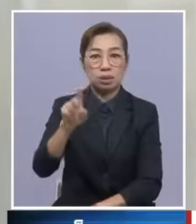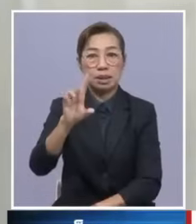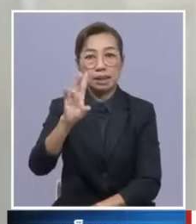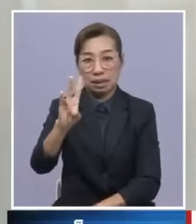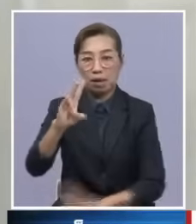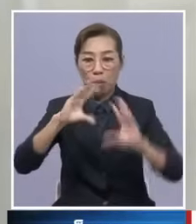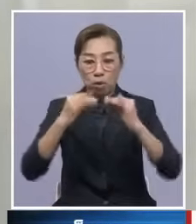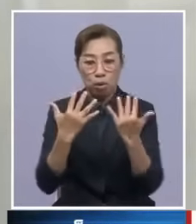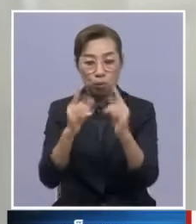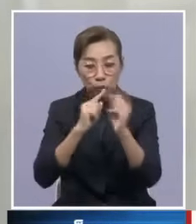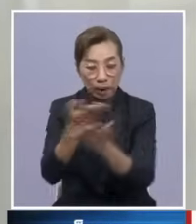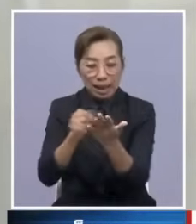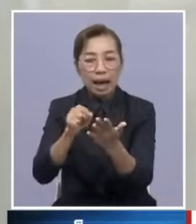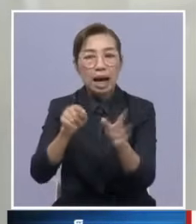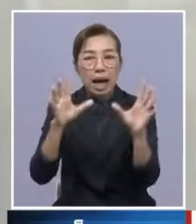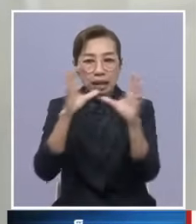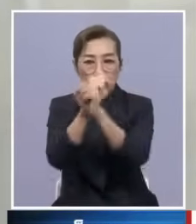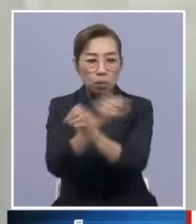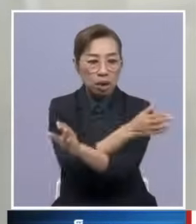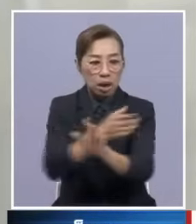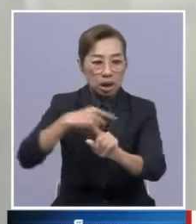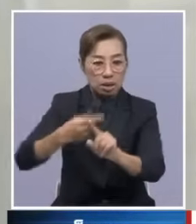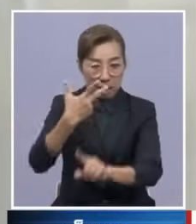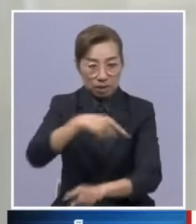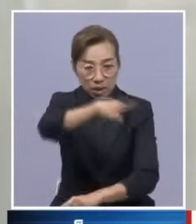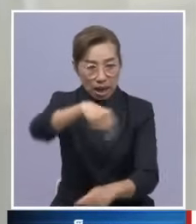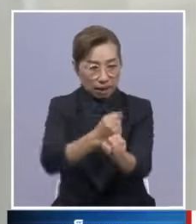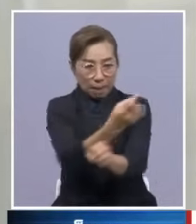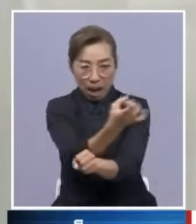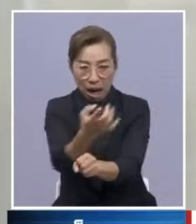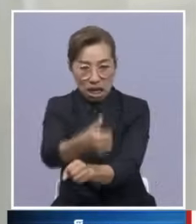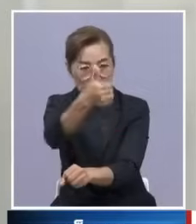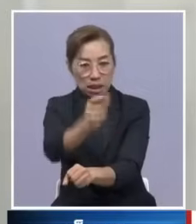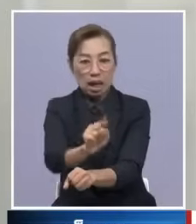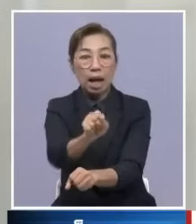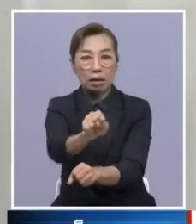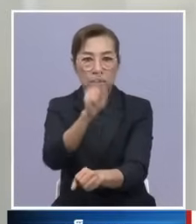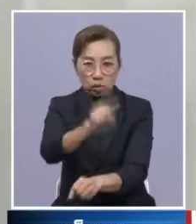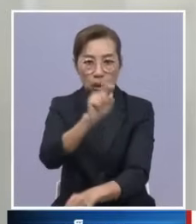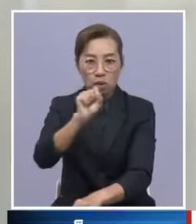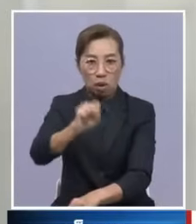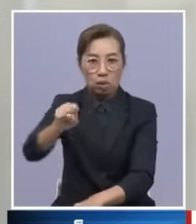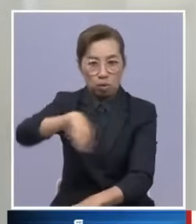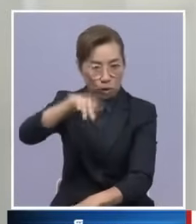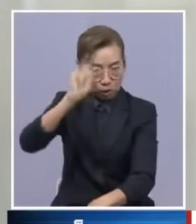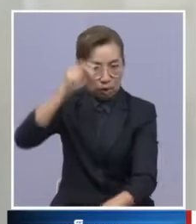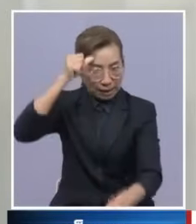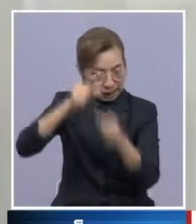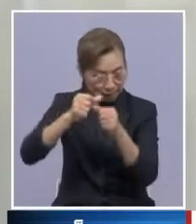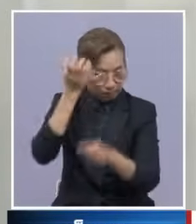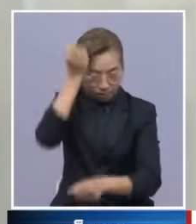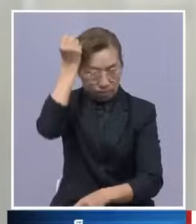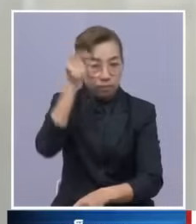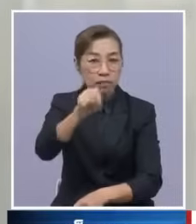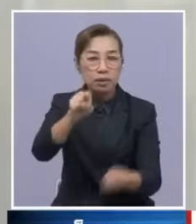างน้อยผลงานใน3เดือนนี้สส.ทุกคนต้องจำกันให้แม่นว่ารัฐบาลทำอะไรไปบ้างไม่ว่าจะเป็นการลดรา